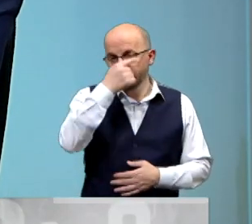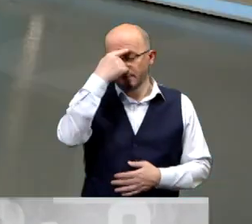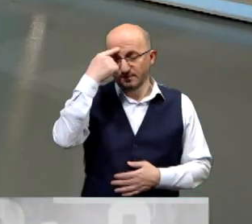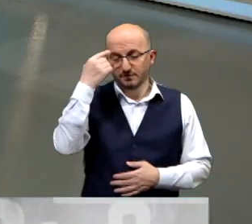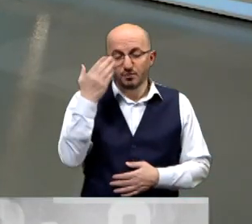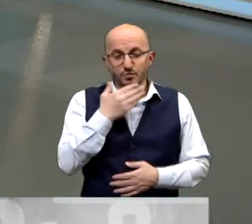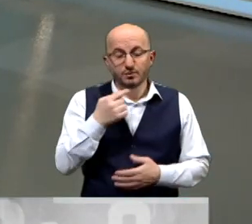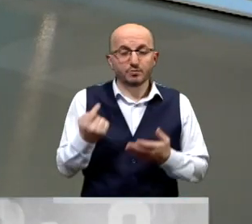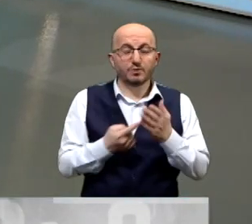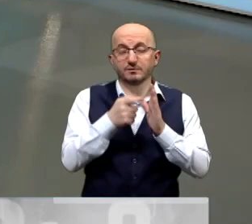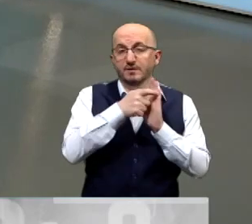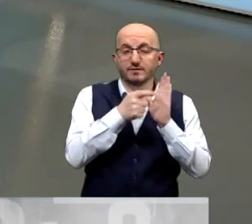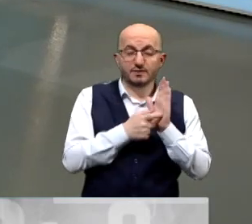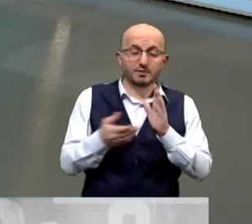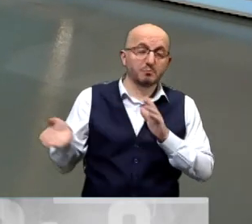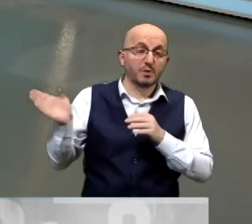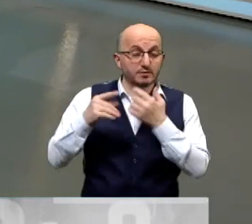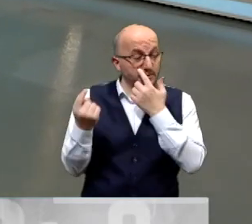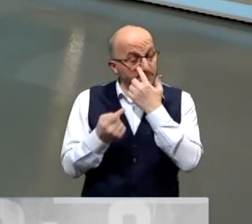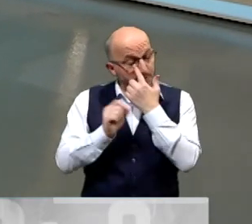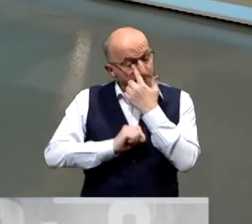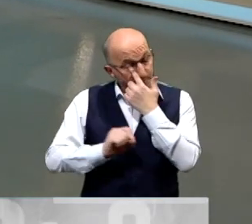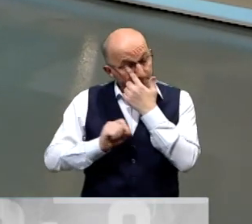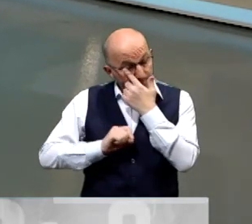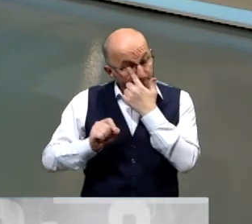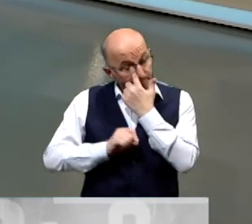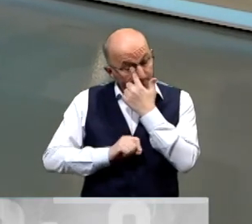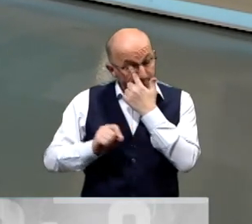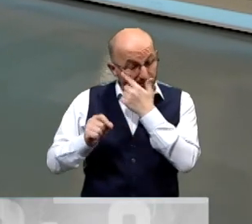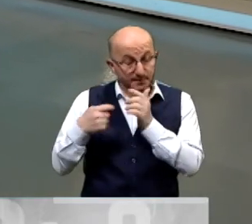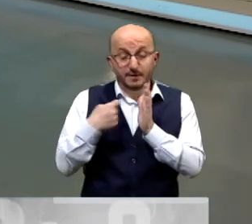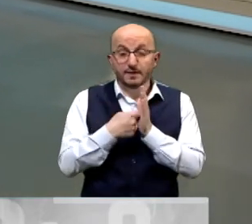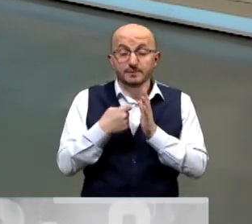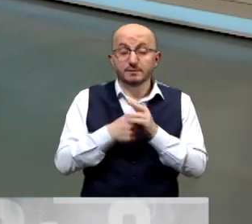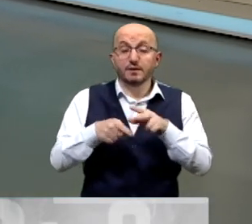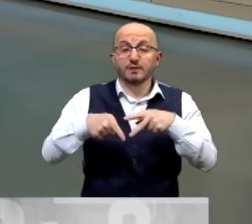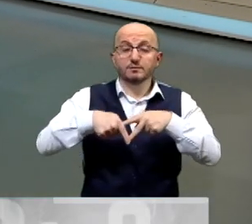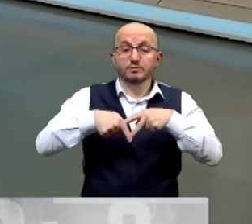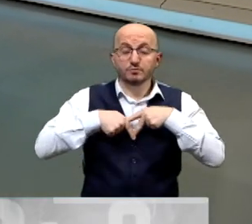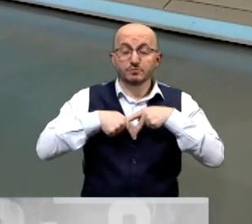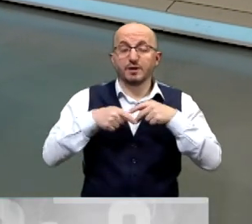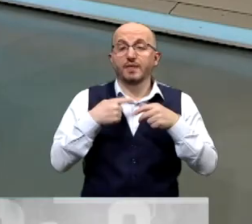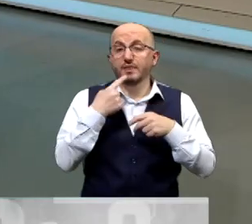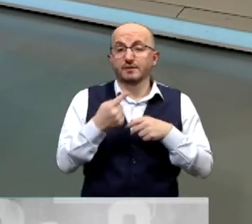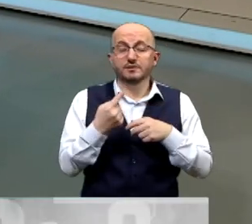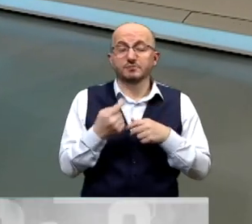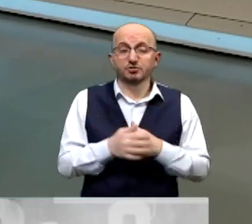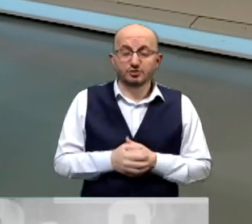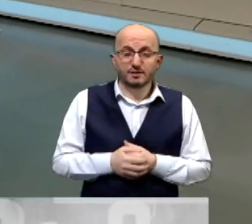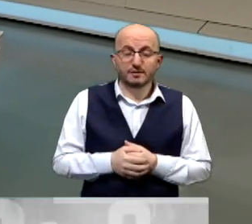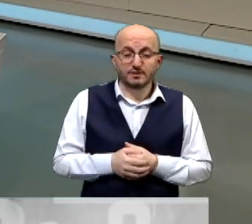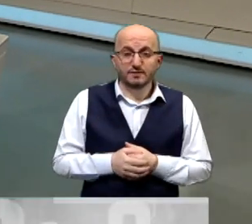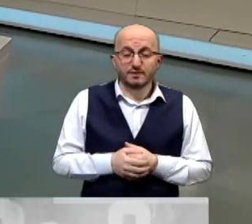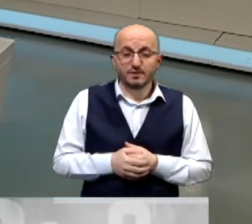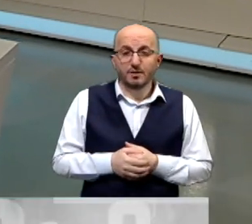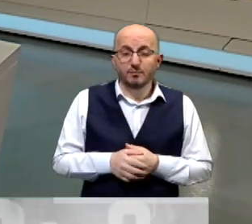Kur'an ayetlerini veya başka şeyleri yazarak işte adına muskar Rukiye dediğimiz şekli ile